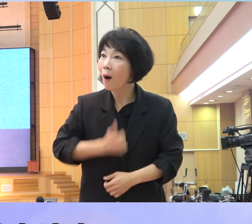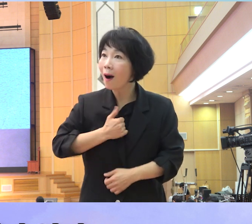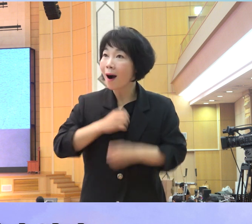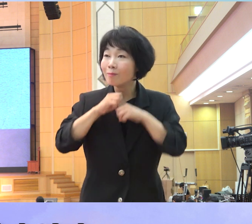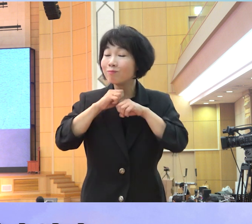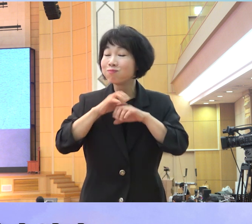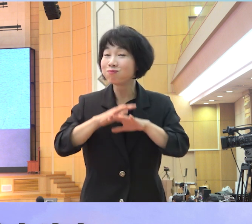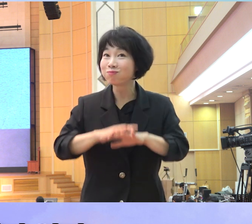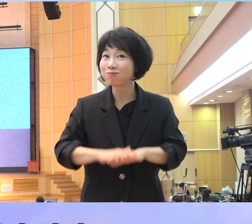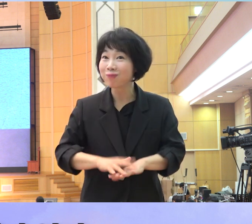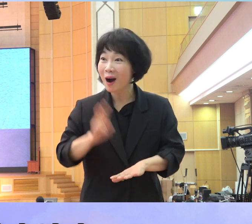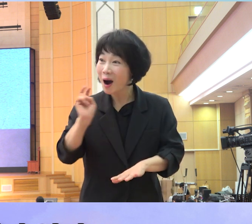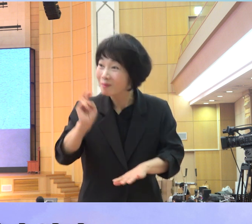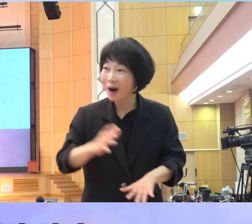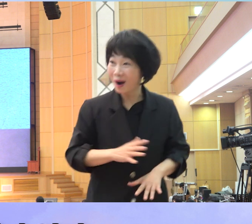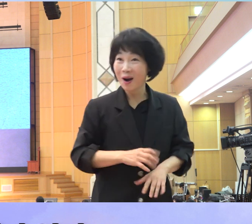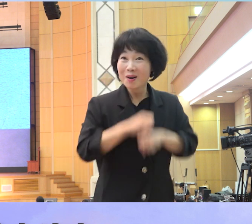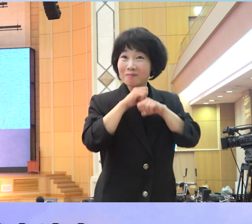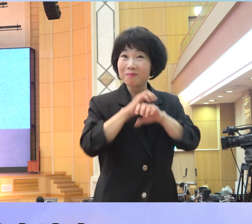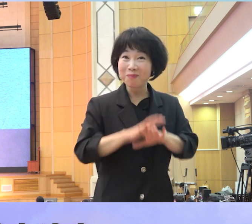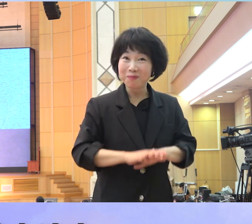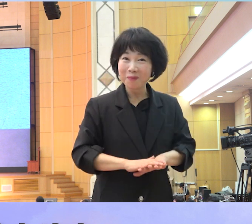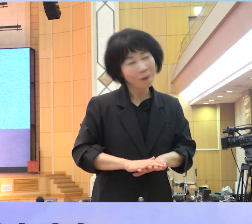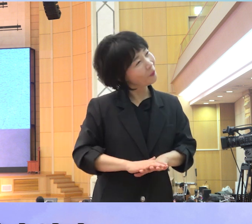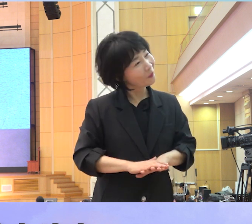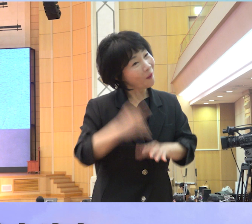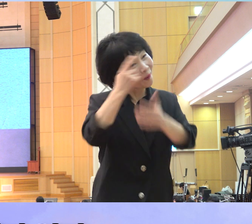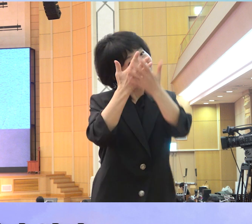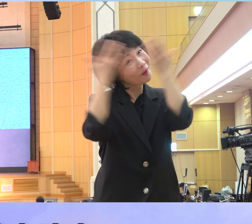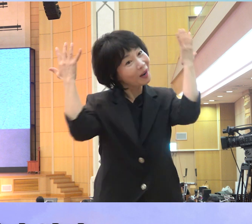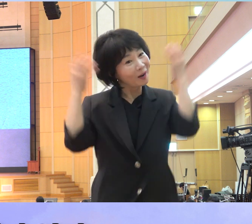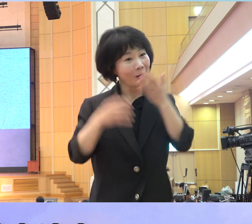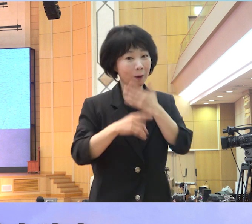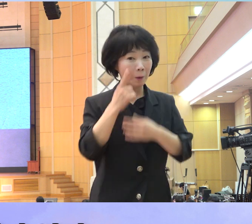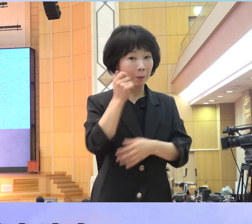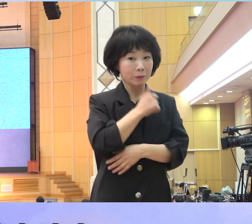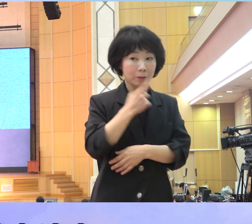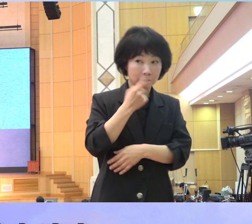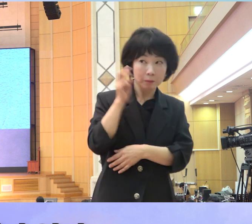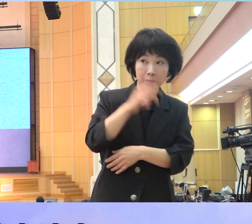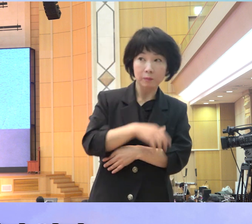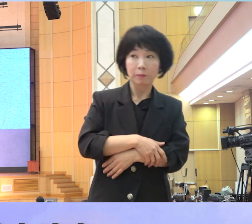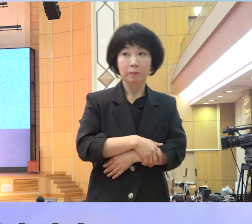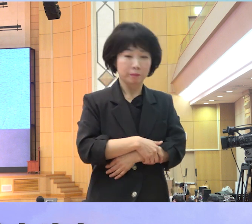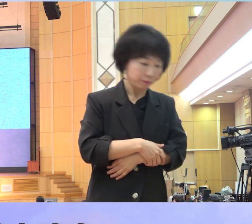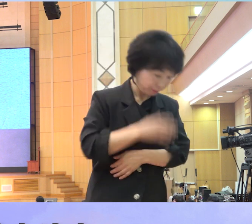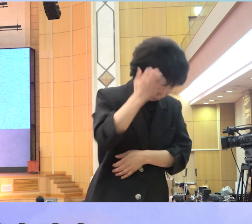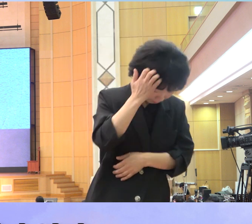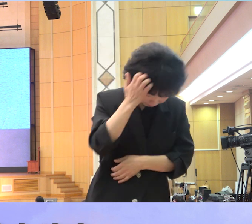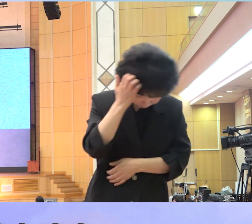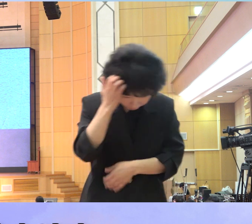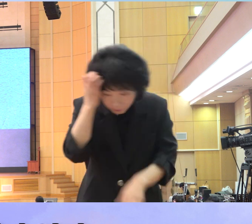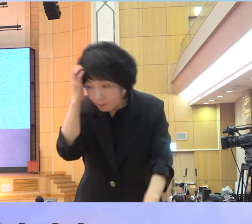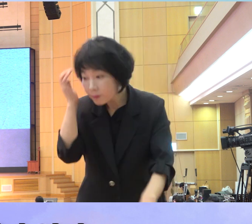건지 표정이 그렇게 안 나쁘시더라고요. 눈치를 보니까 저도. 그런데